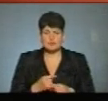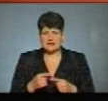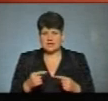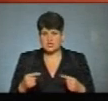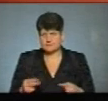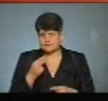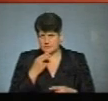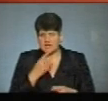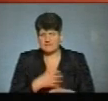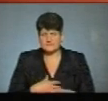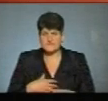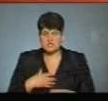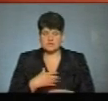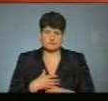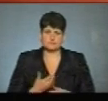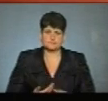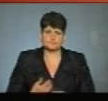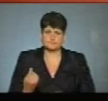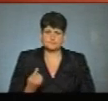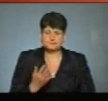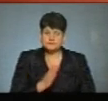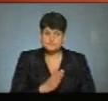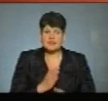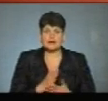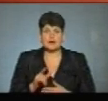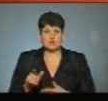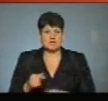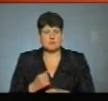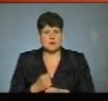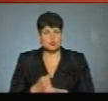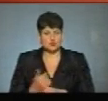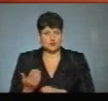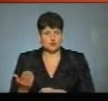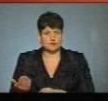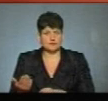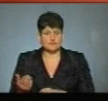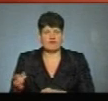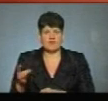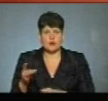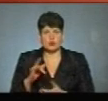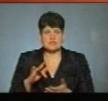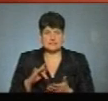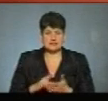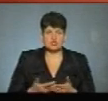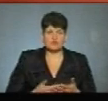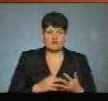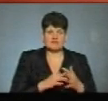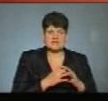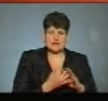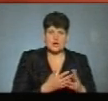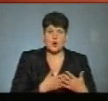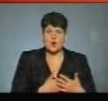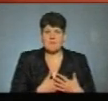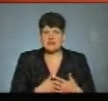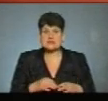що виробляють інше продовольство, яке важливе для функціонування області. Є люди, які працюють в районних центрах,